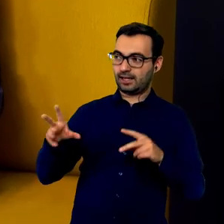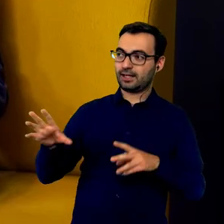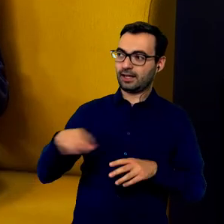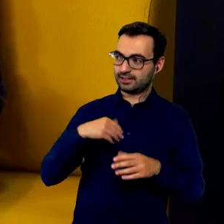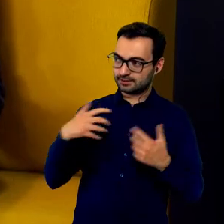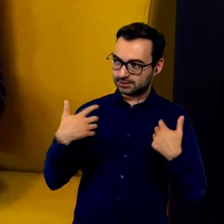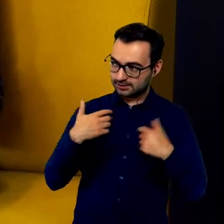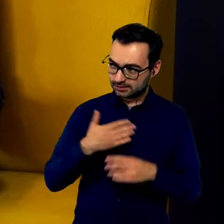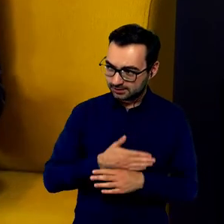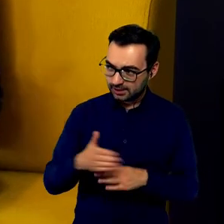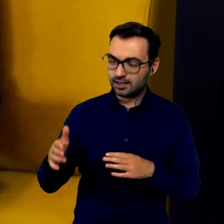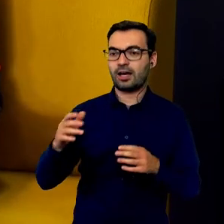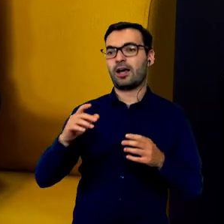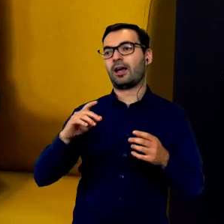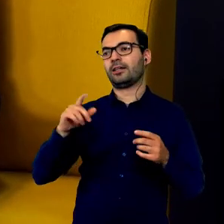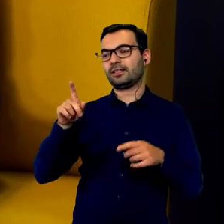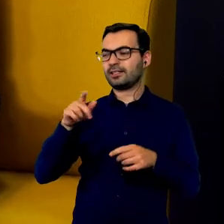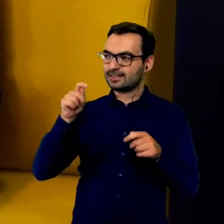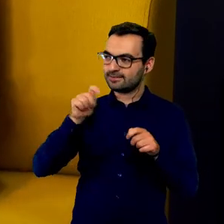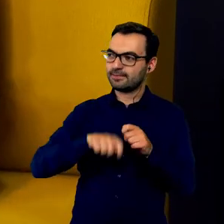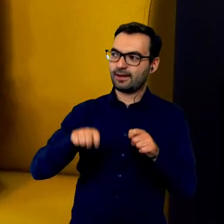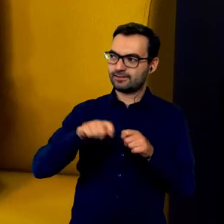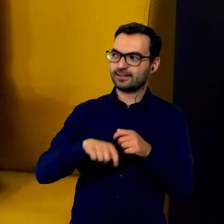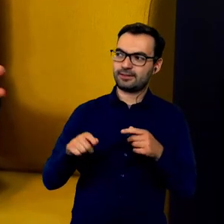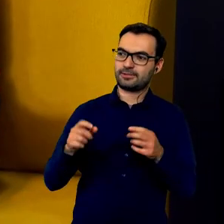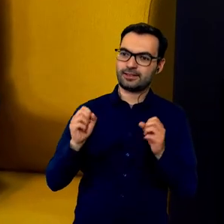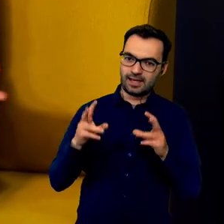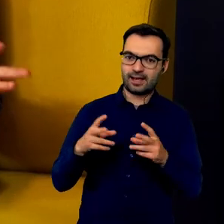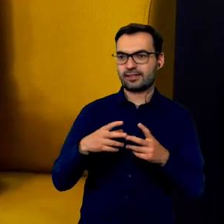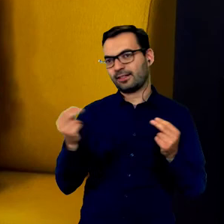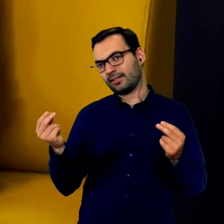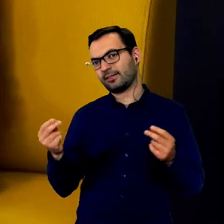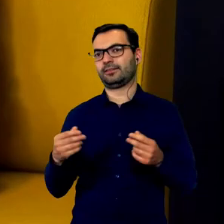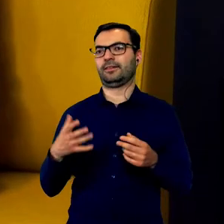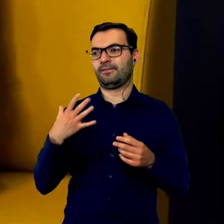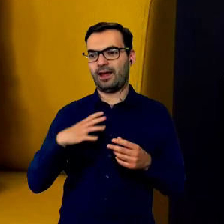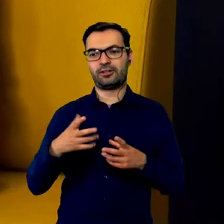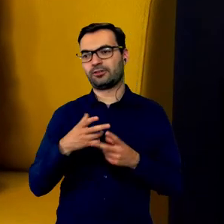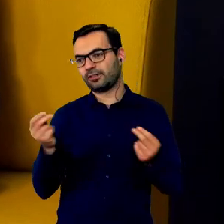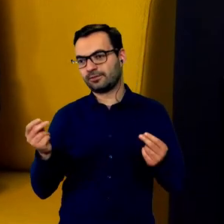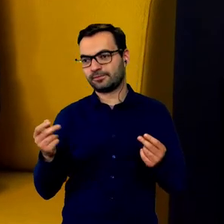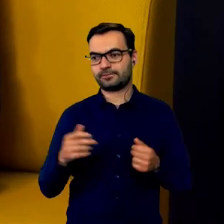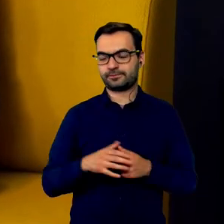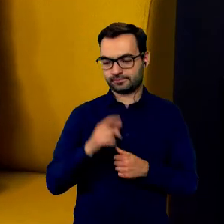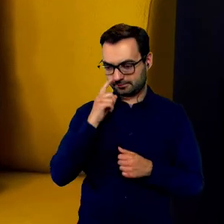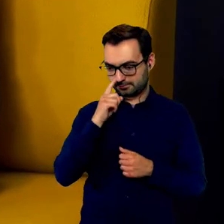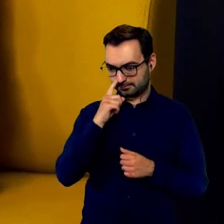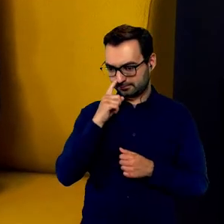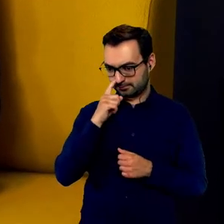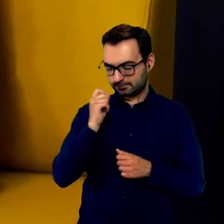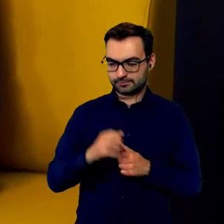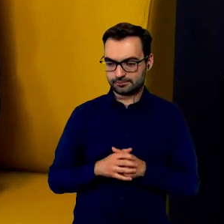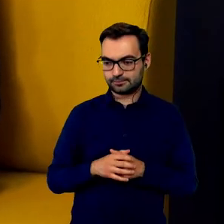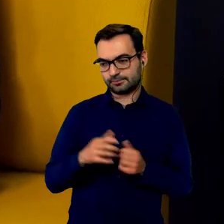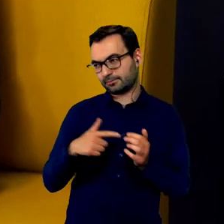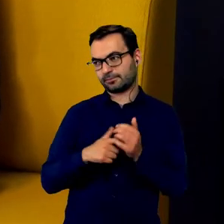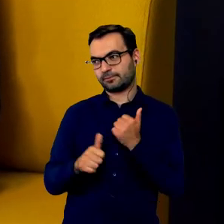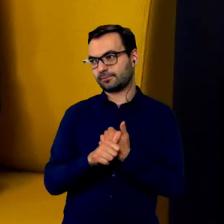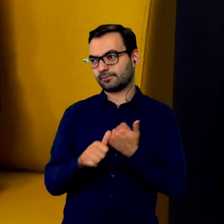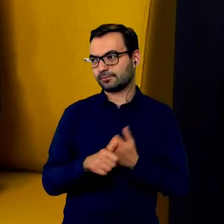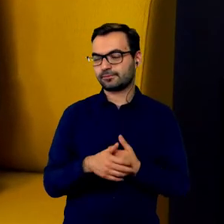razem i sprawdzamy, czy ma to sens, czy nie. I to w ten